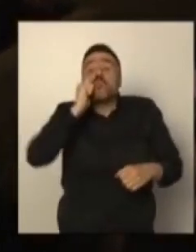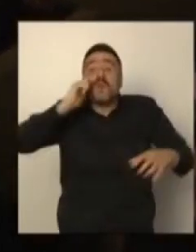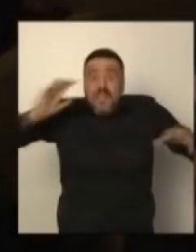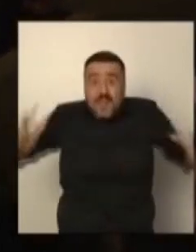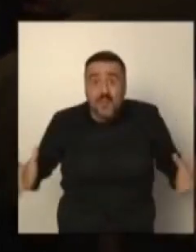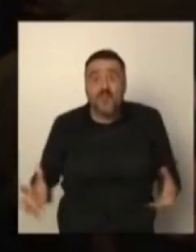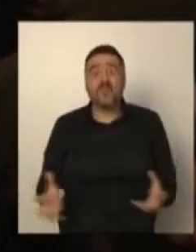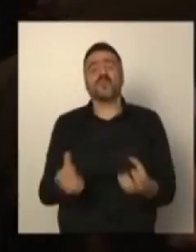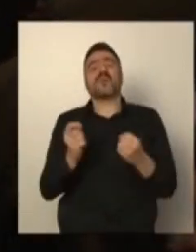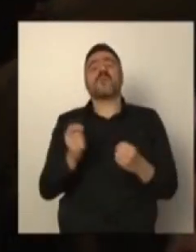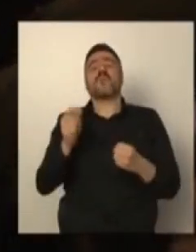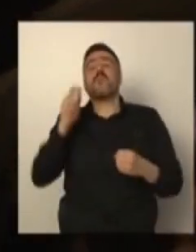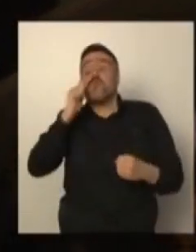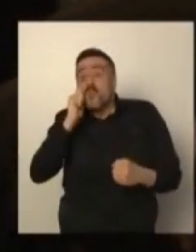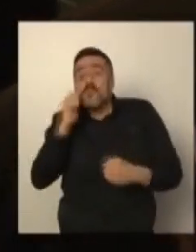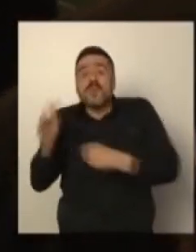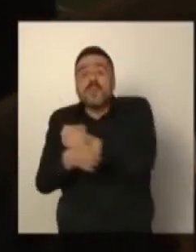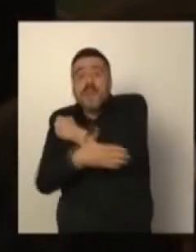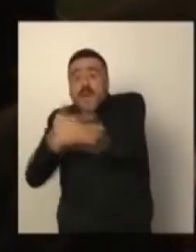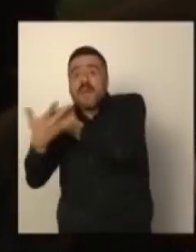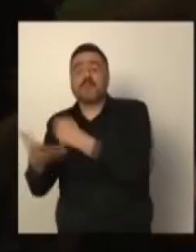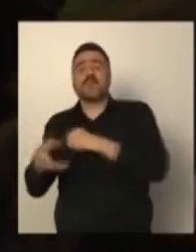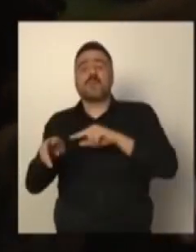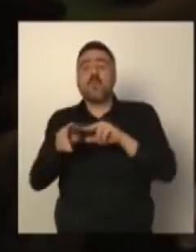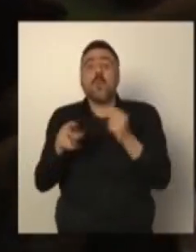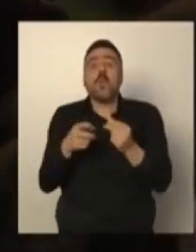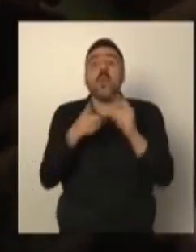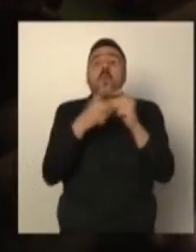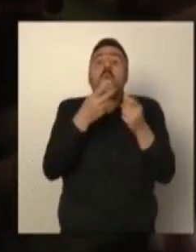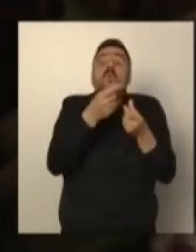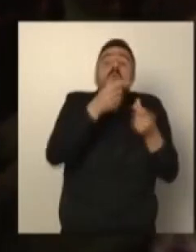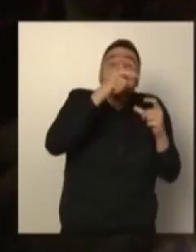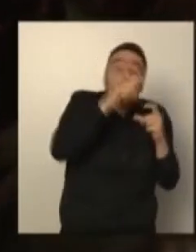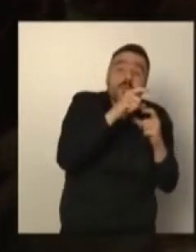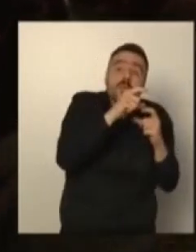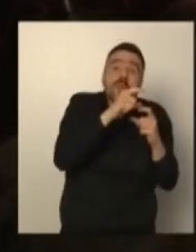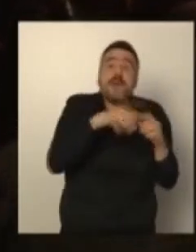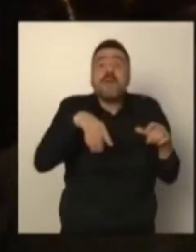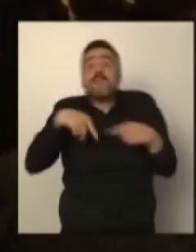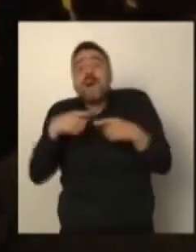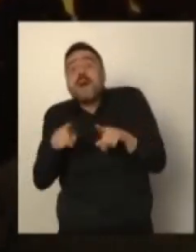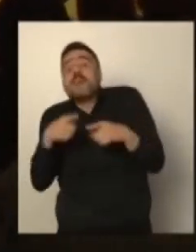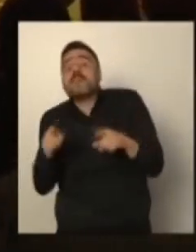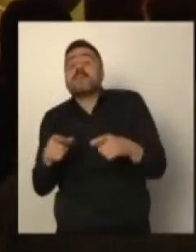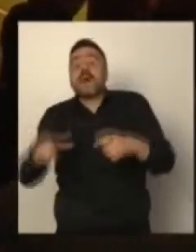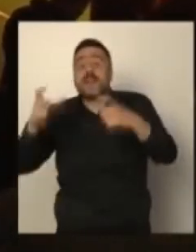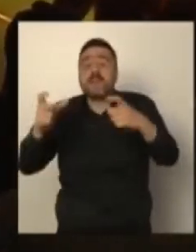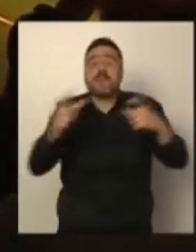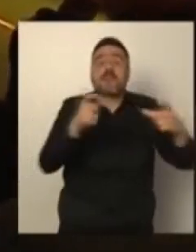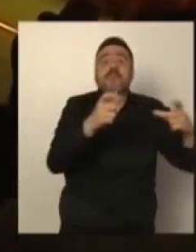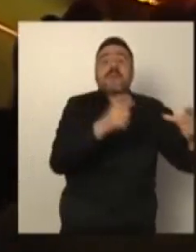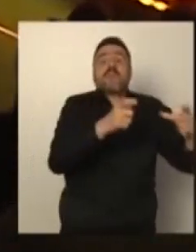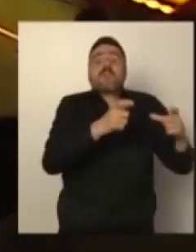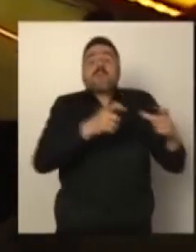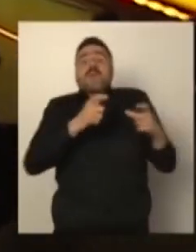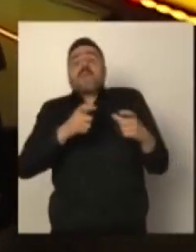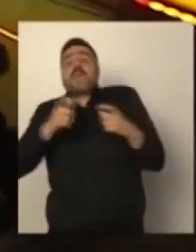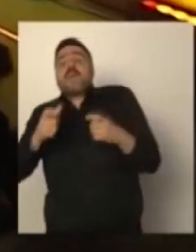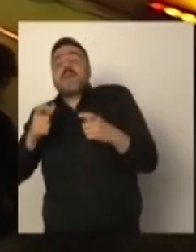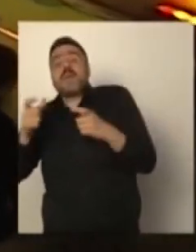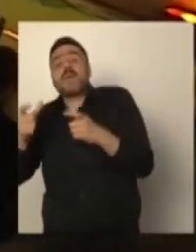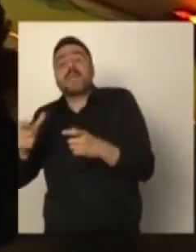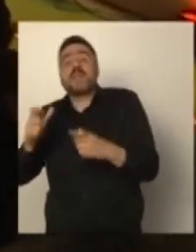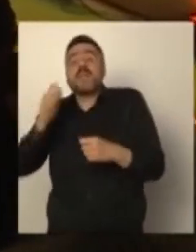geceyi Kudüs'te ve dünyanın farklı yerlerinde yaşayan mazlum ve mağdur olan